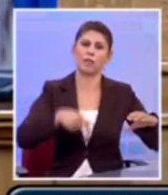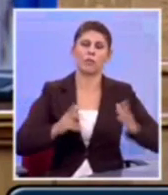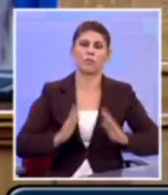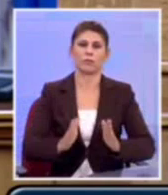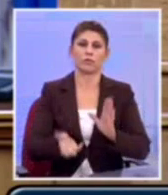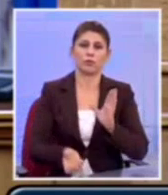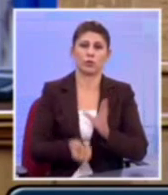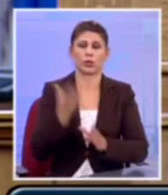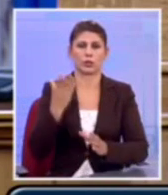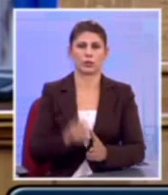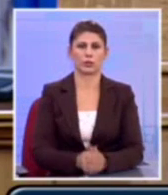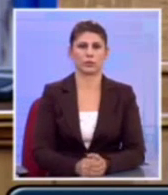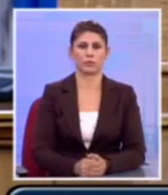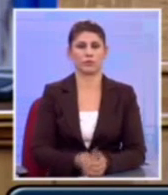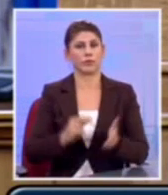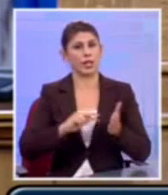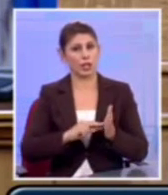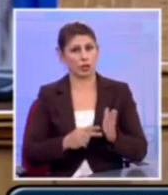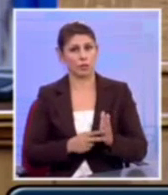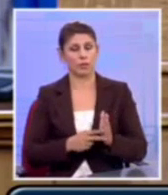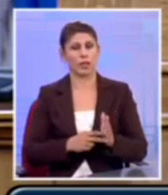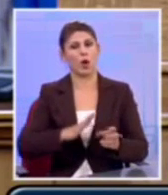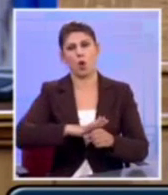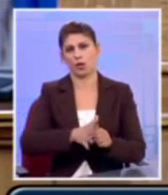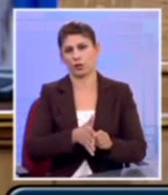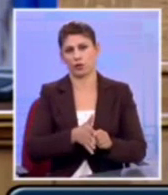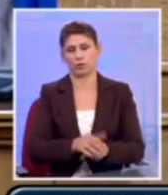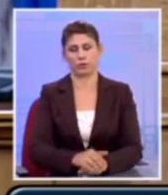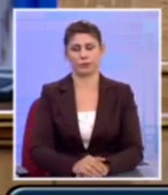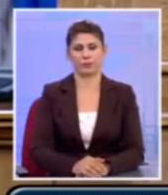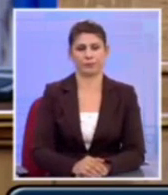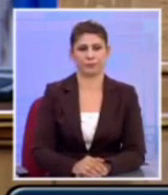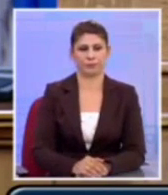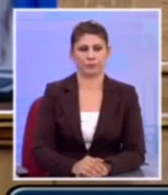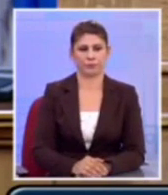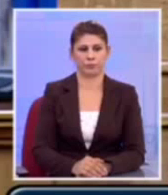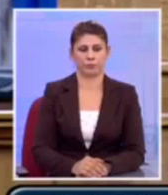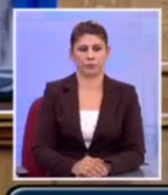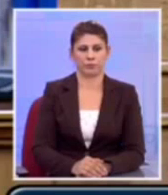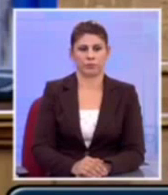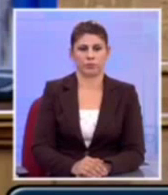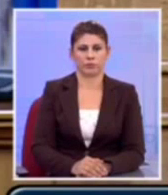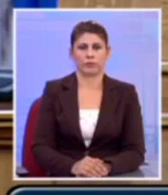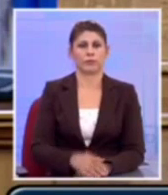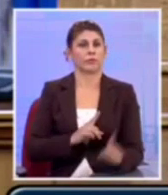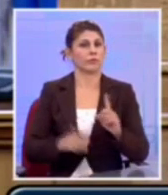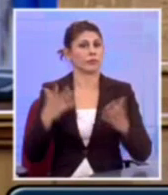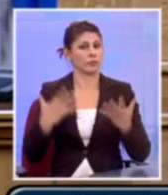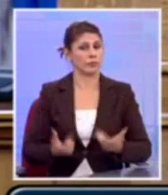ένα νέο οικονομικό ολοκληρωτισμό. Οι